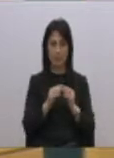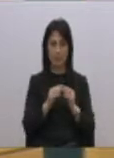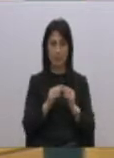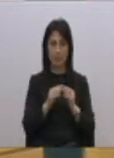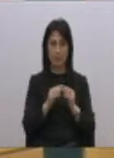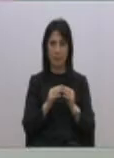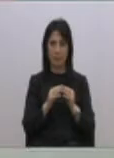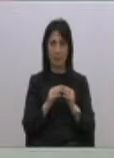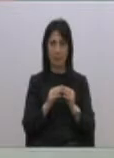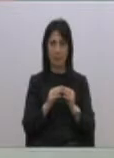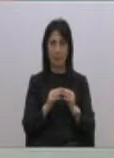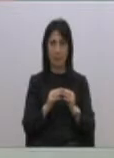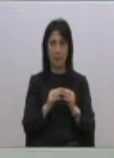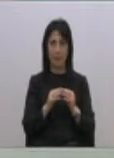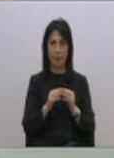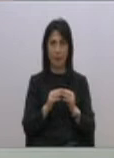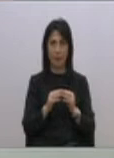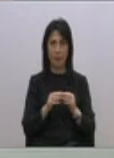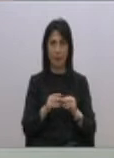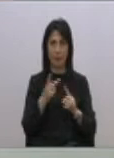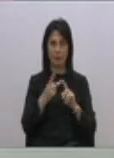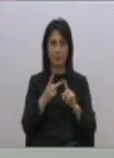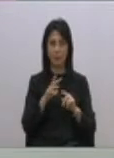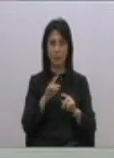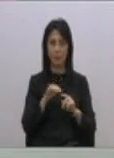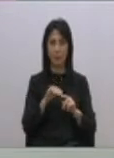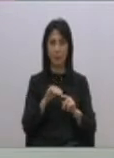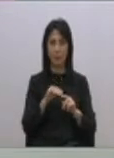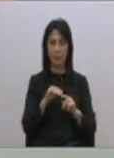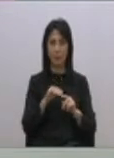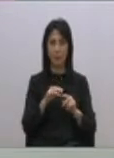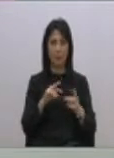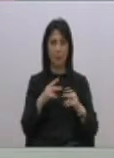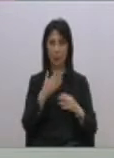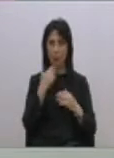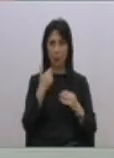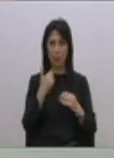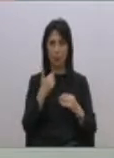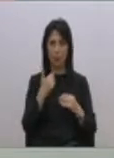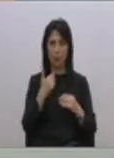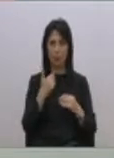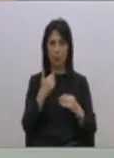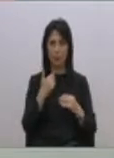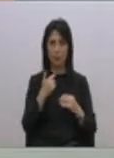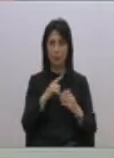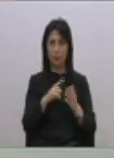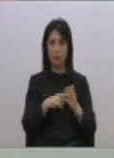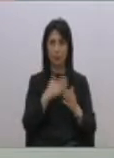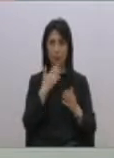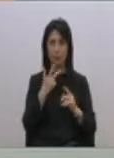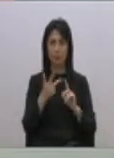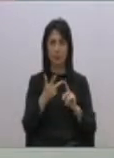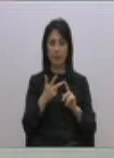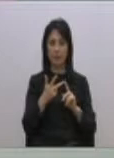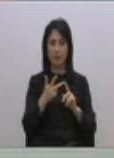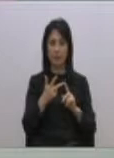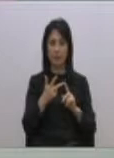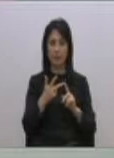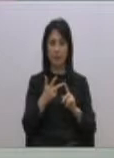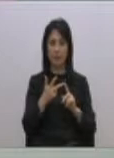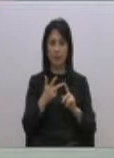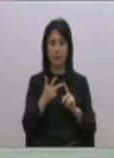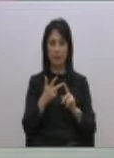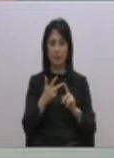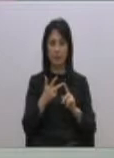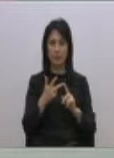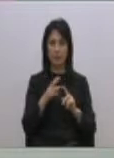პირველ მუხში ცვლილება არ არის. კითხვებიც არ არის, მეორე მუხში? მეორე მუხში ცვლილება არ არის. კითხები არ არის, მესამე მუხლში.